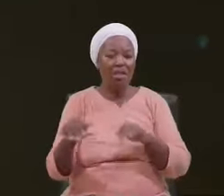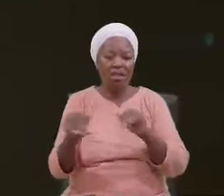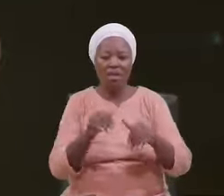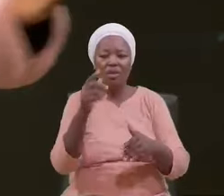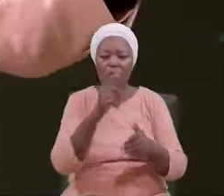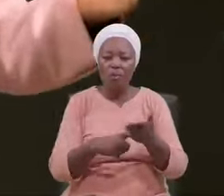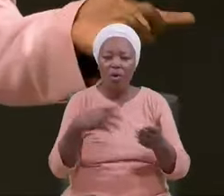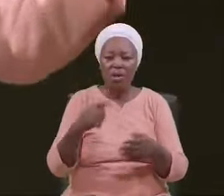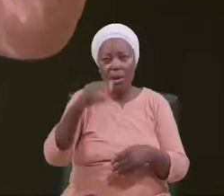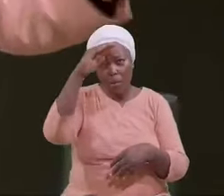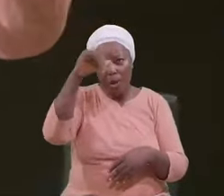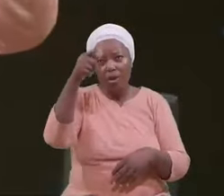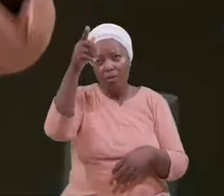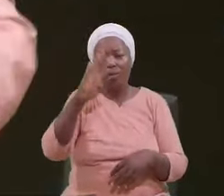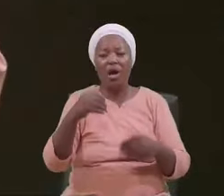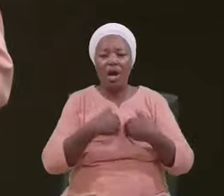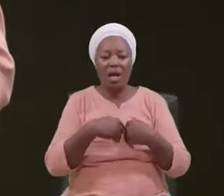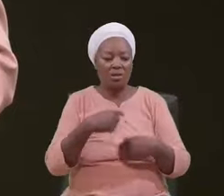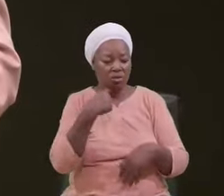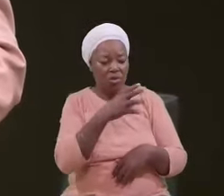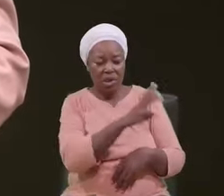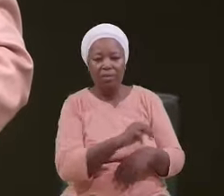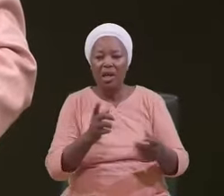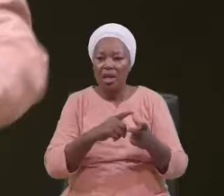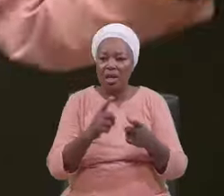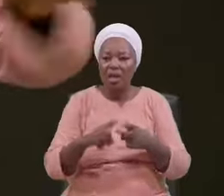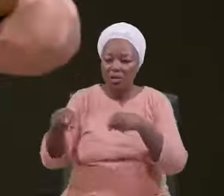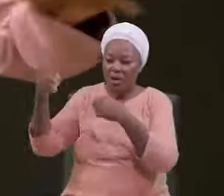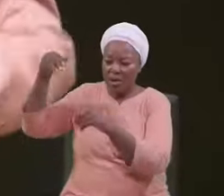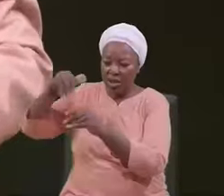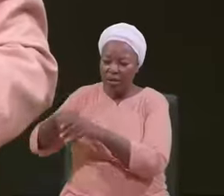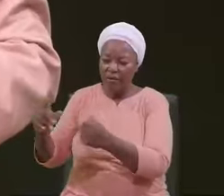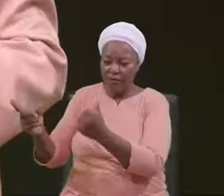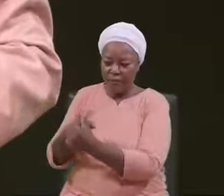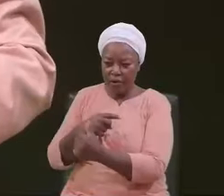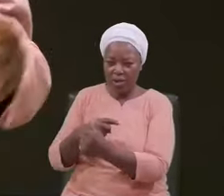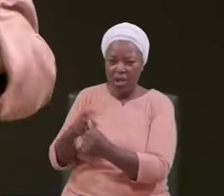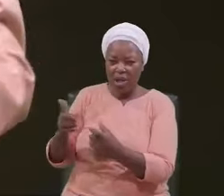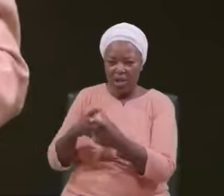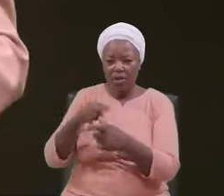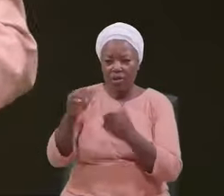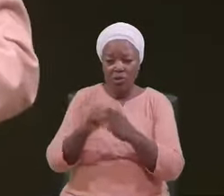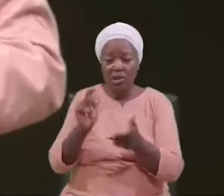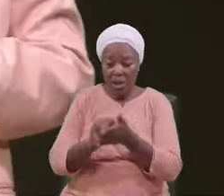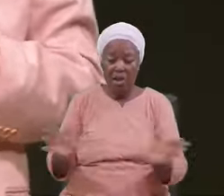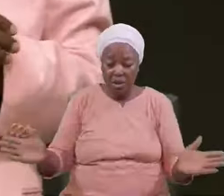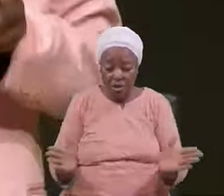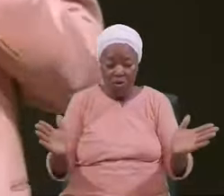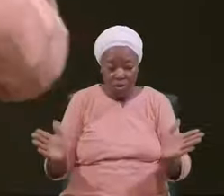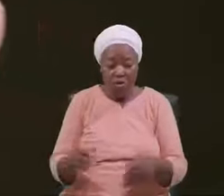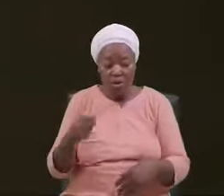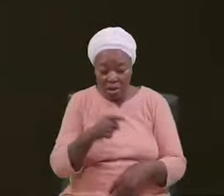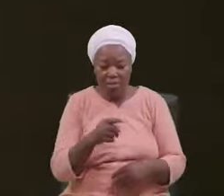Dieu a dit. Alors, il est allé là-bas se plonger d'abord. Les gens qui l'ont encouragé, ils le regardaient